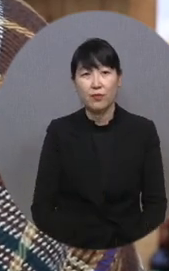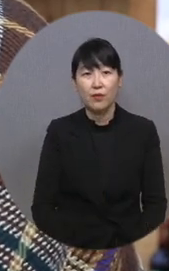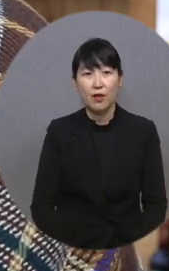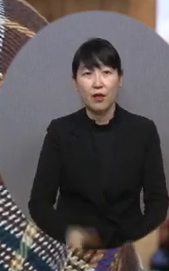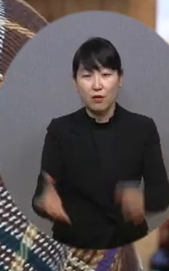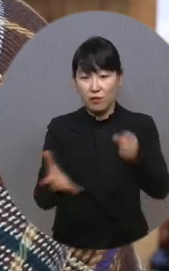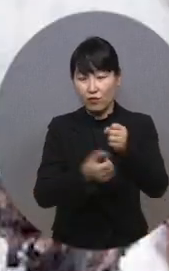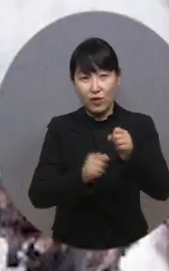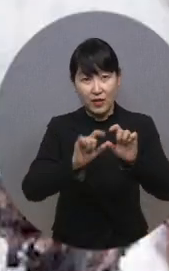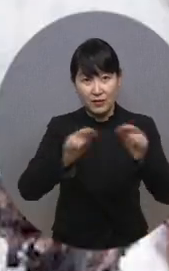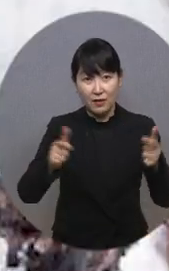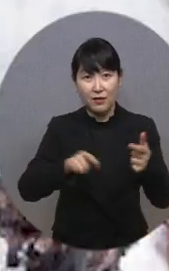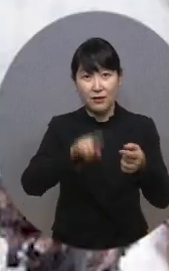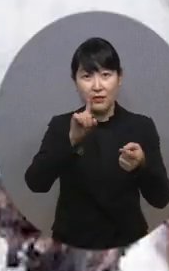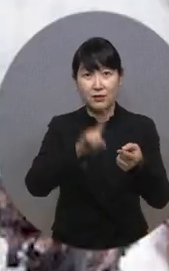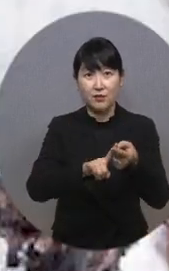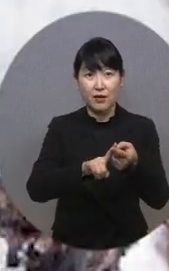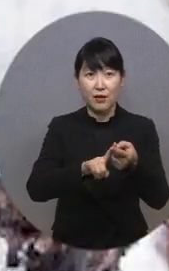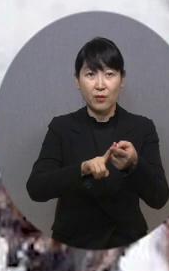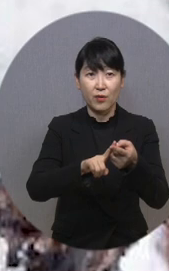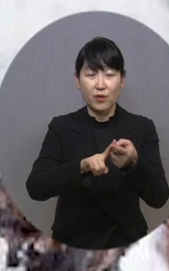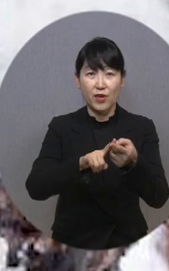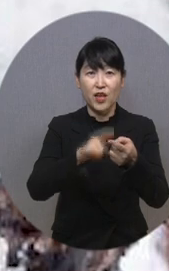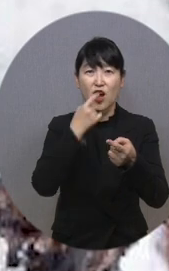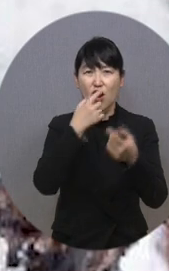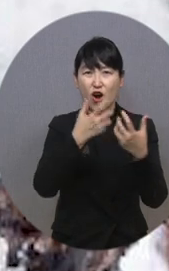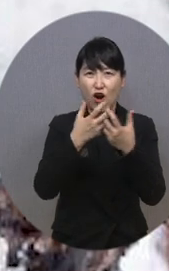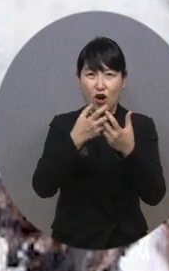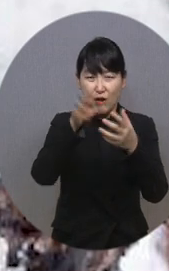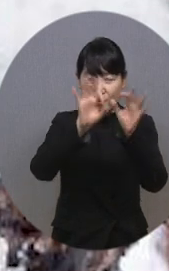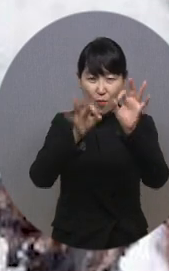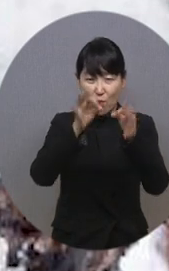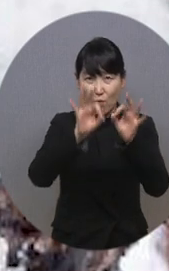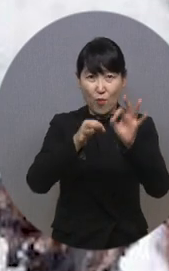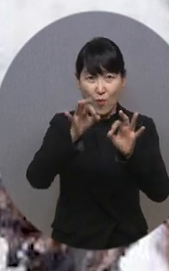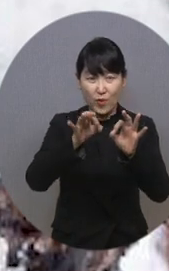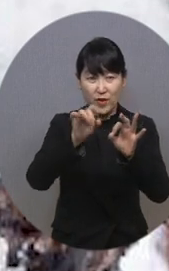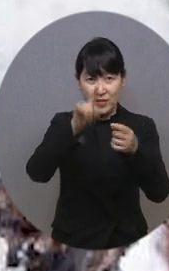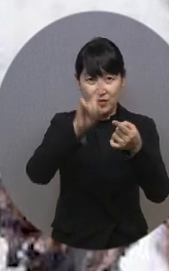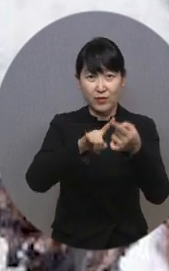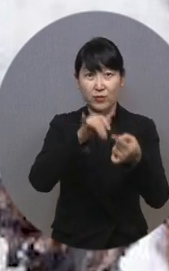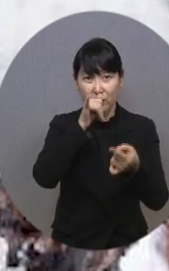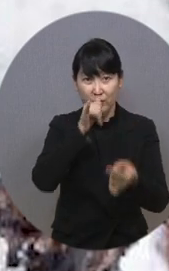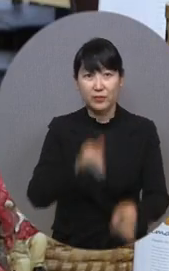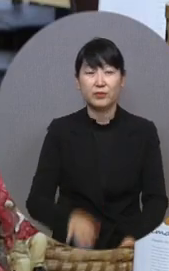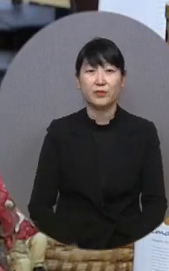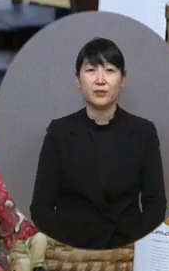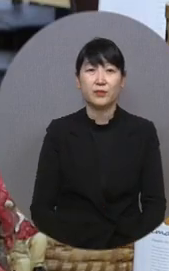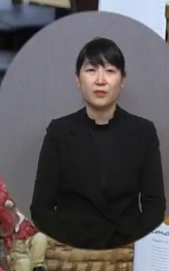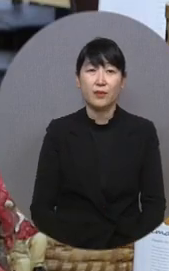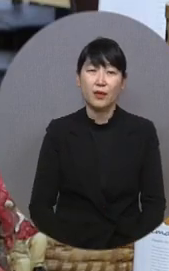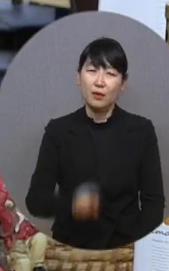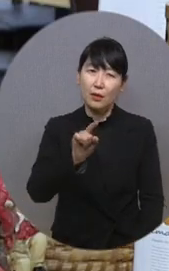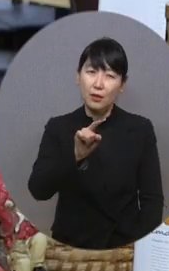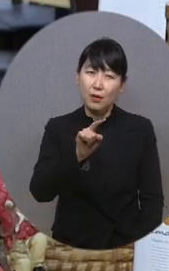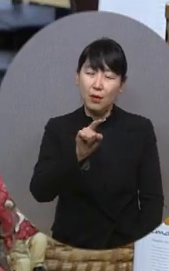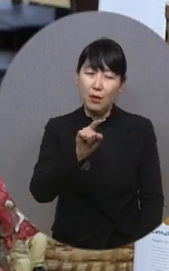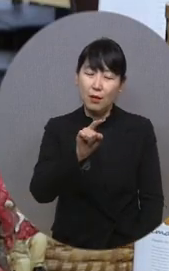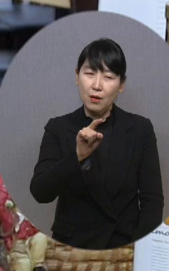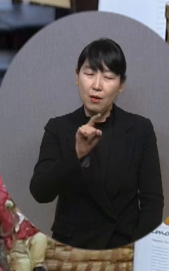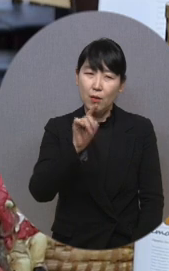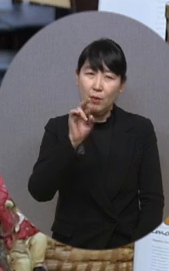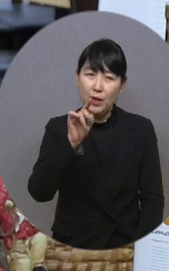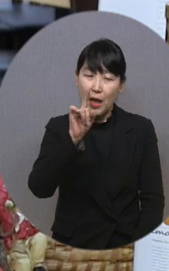안 돼 있으니까 네. 금포도처럼 언 상태의 포도가 달려 있는 거예요. 포도나무에. 네네. 그래서 혹시나 싶어서 이렇게 한